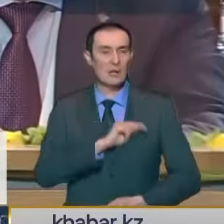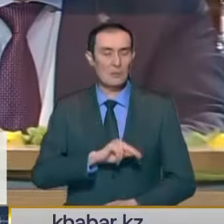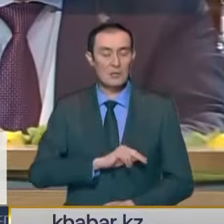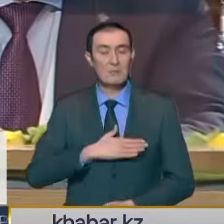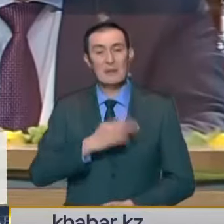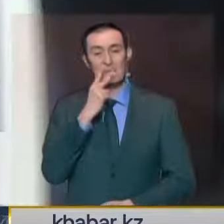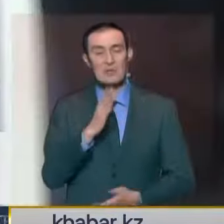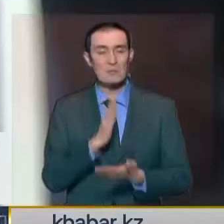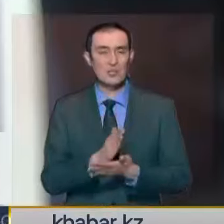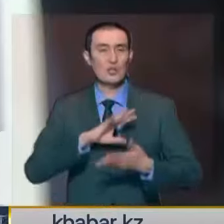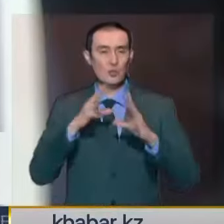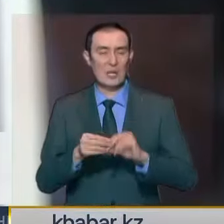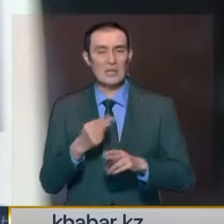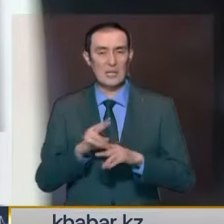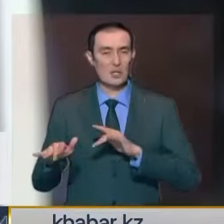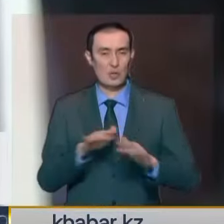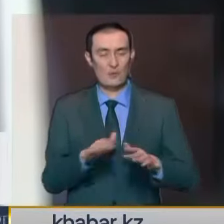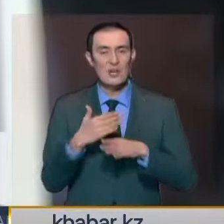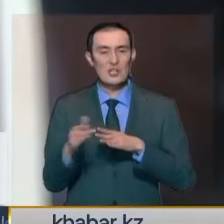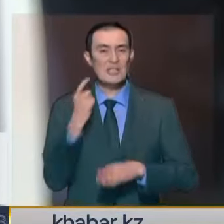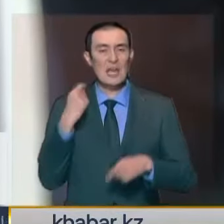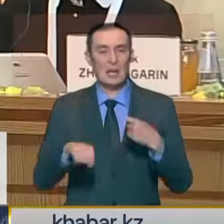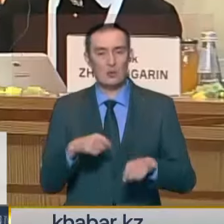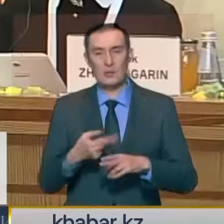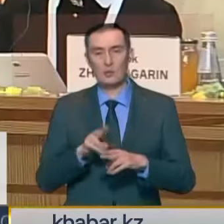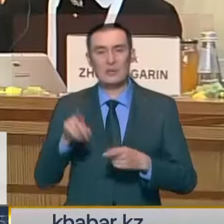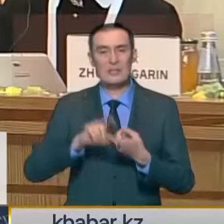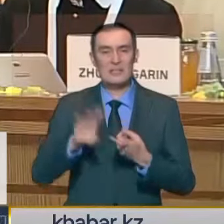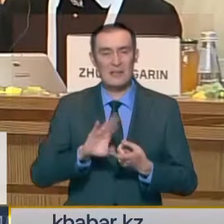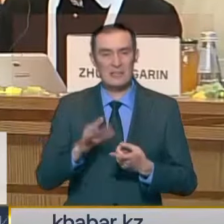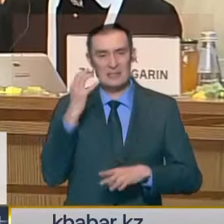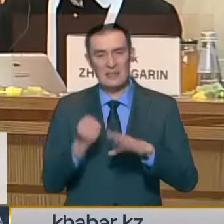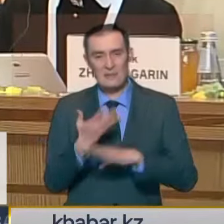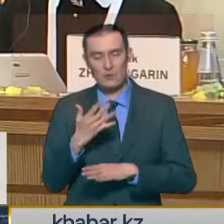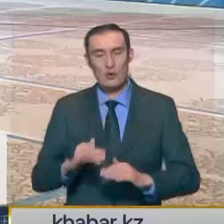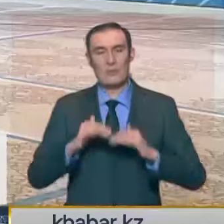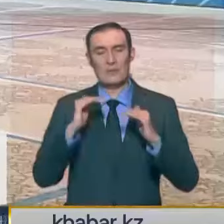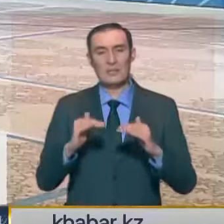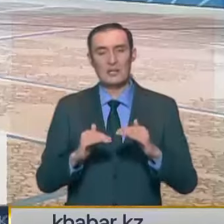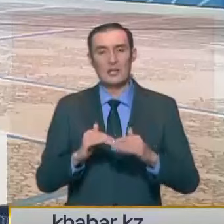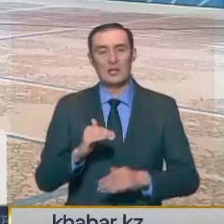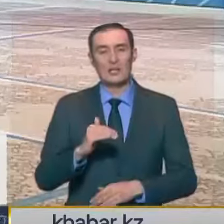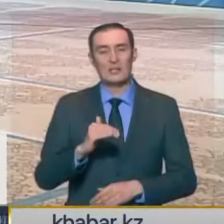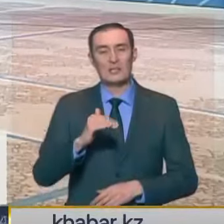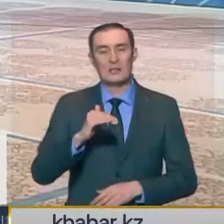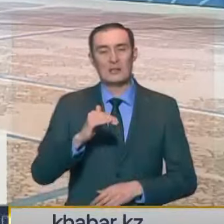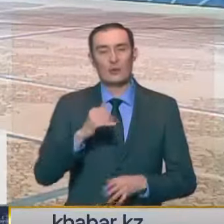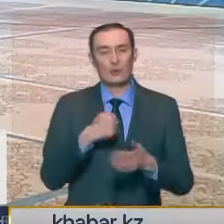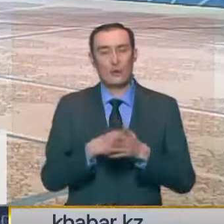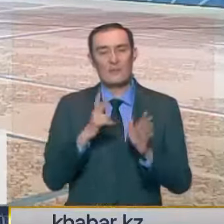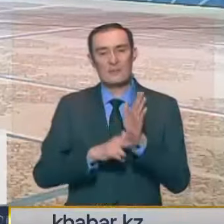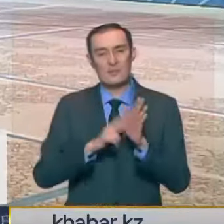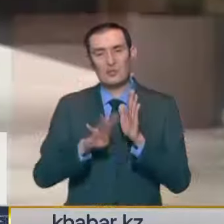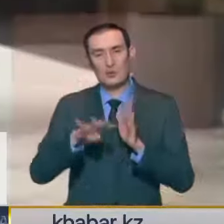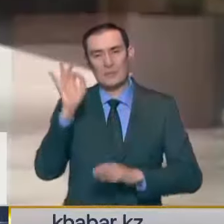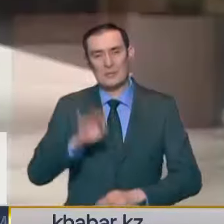Мы видим результаты данных шагов доля экономик которая не связана с нефтью уже повысилась с чет до